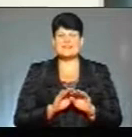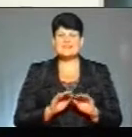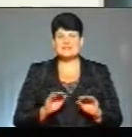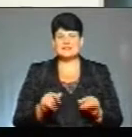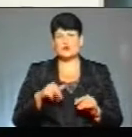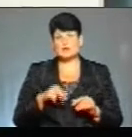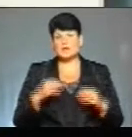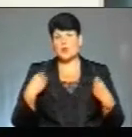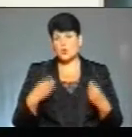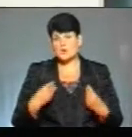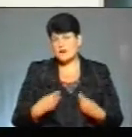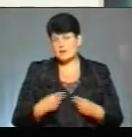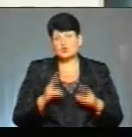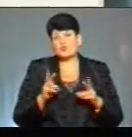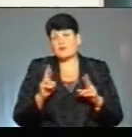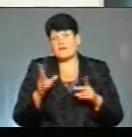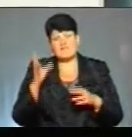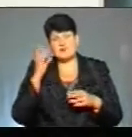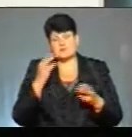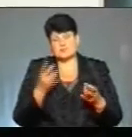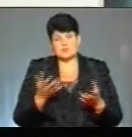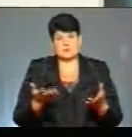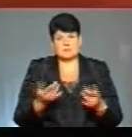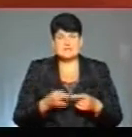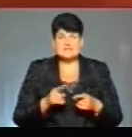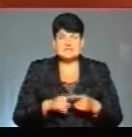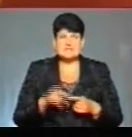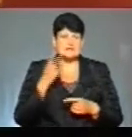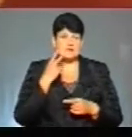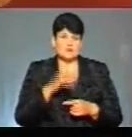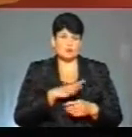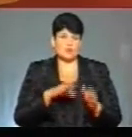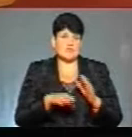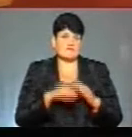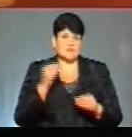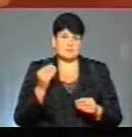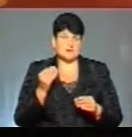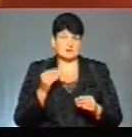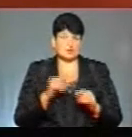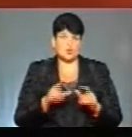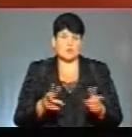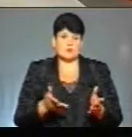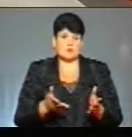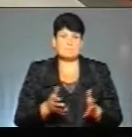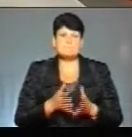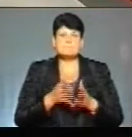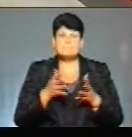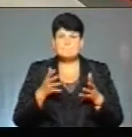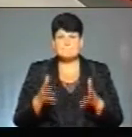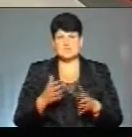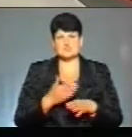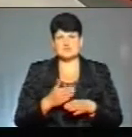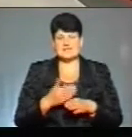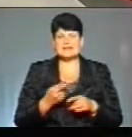ходили одягнені, учні, хто як вважав за потрібне. Тобто це завжди було на вибір рішення адміністрації школи? Звичайно. Більша частина